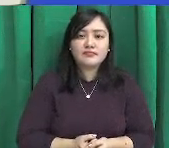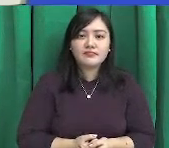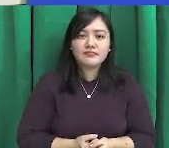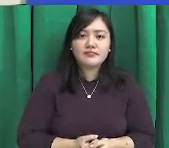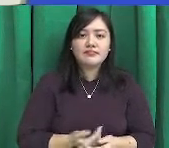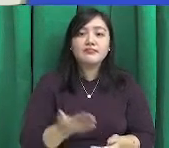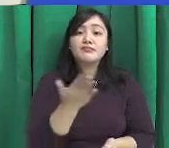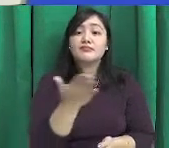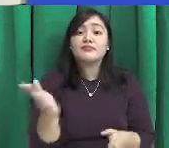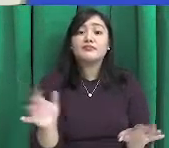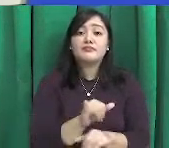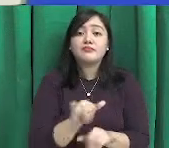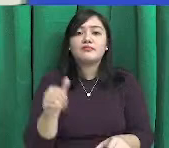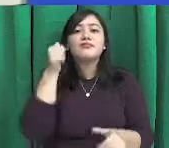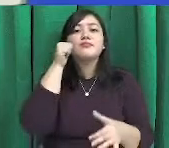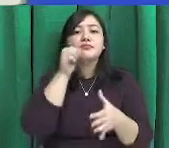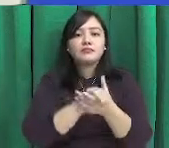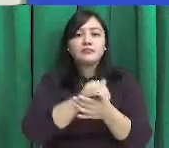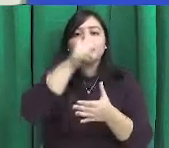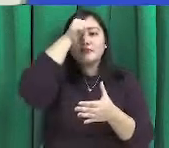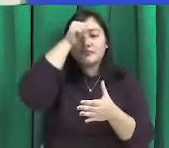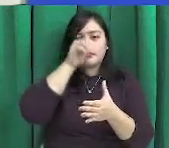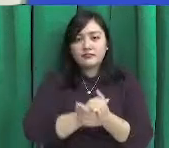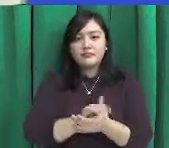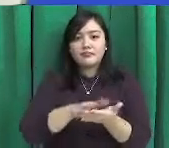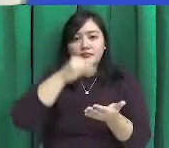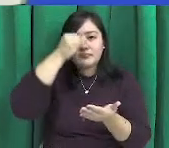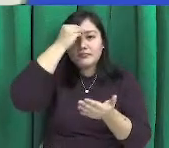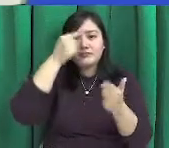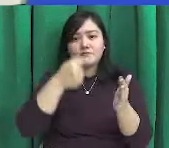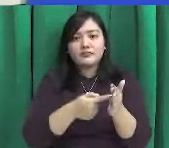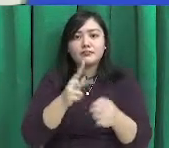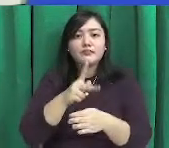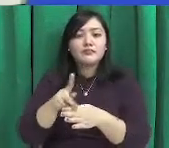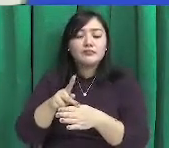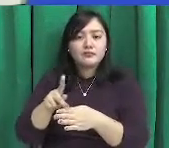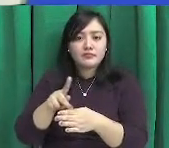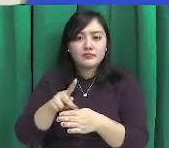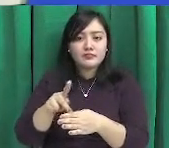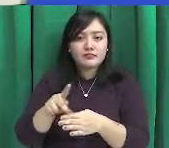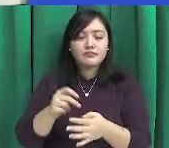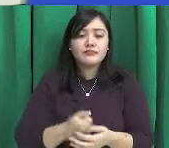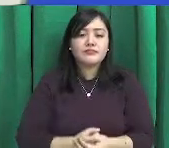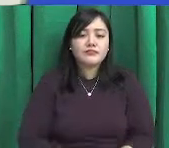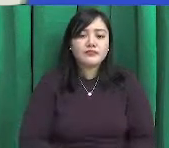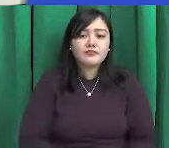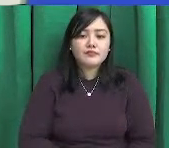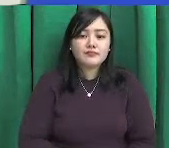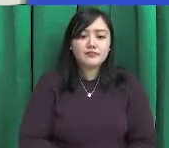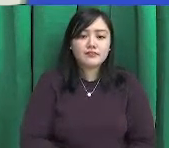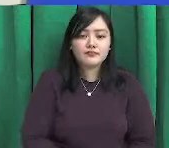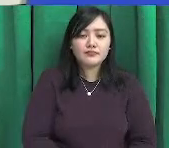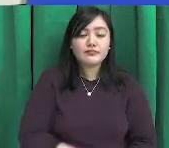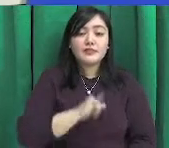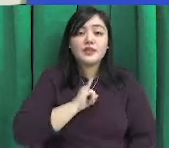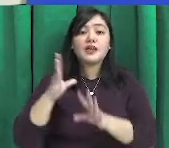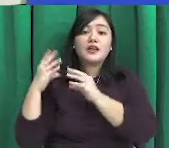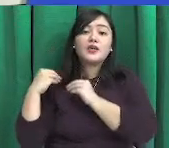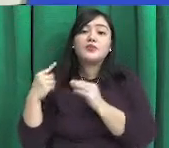magbabae, maglalaki, you get this principle, kapatid. Tingnan niyo mabuti kung ano sinasabi ko po ngayon. You see, I hope this will help